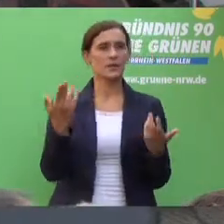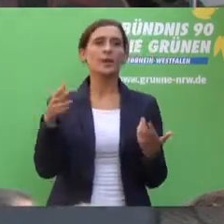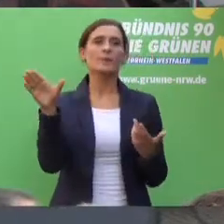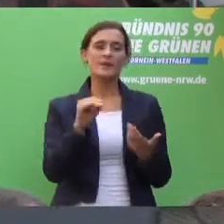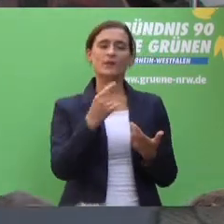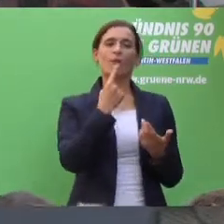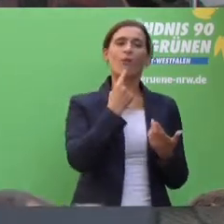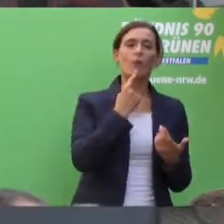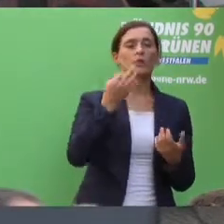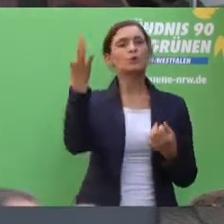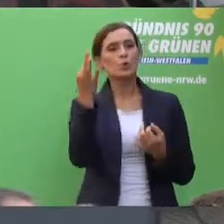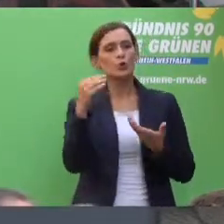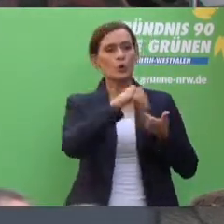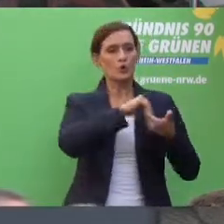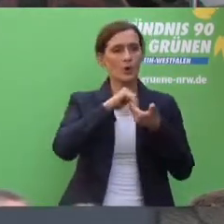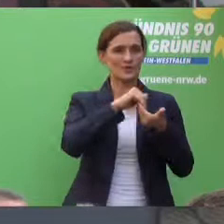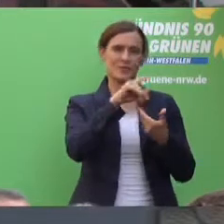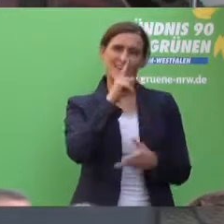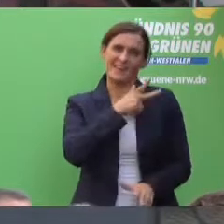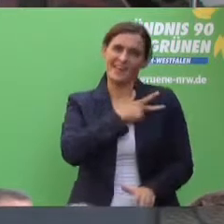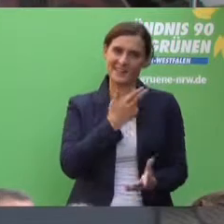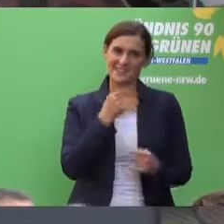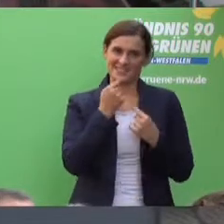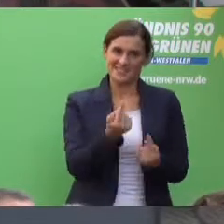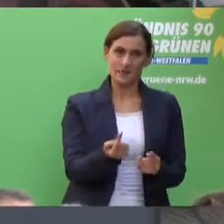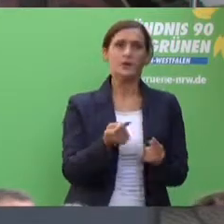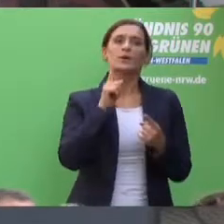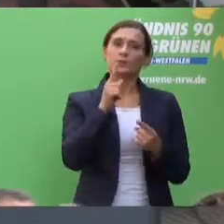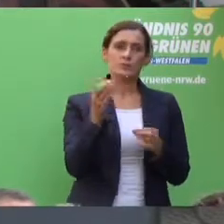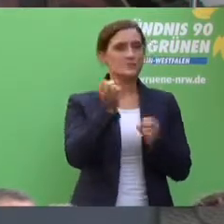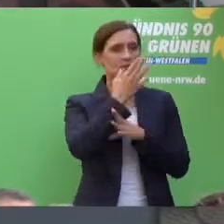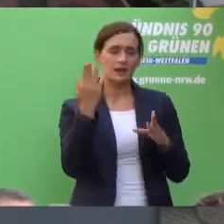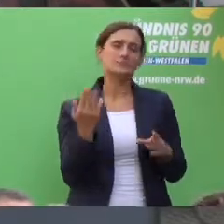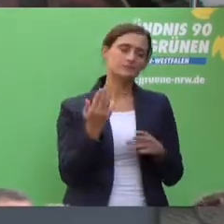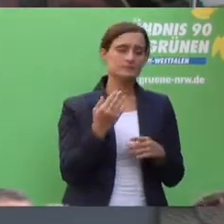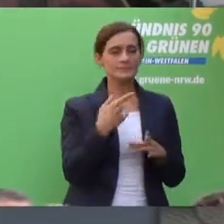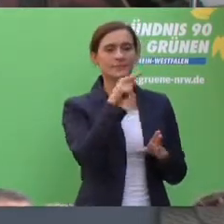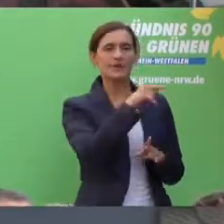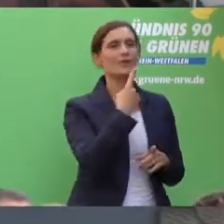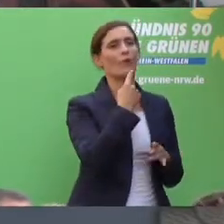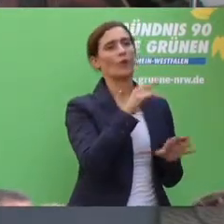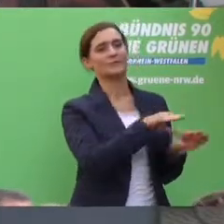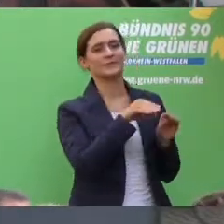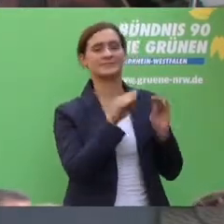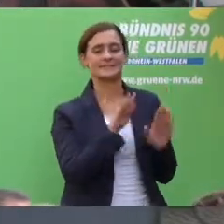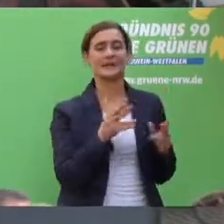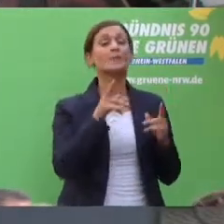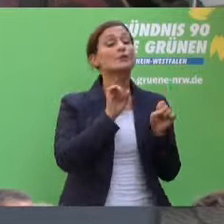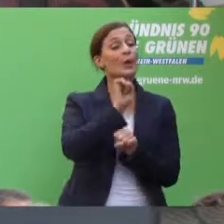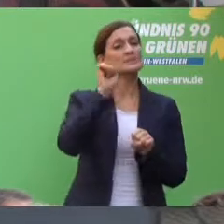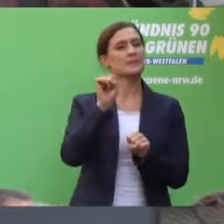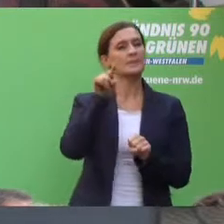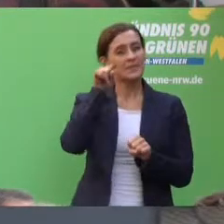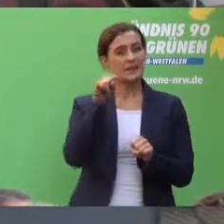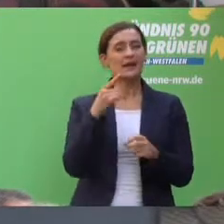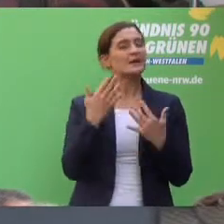grünen Koalition, wenn man ehrlich ist, muss man sagen, gegen die Roten in einer rot-grünen Koalition. Dieses Instrument ist eigentlich